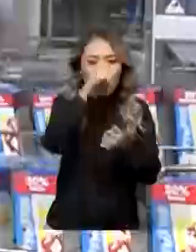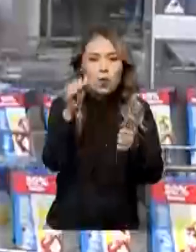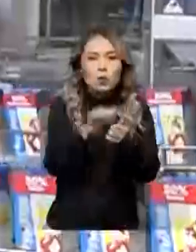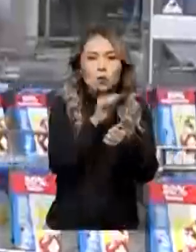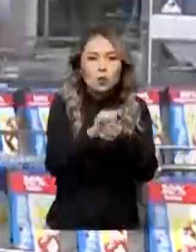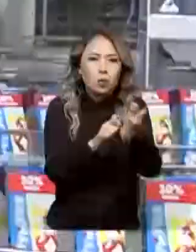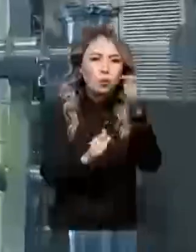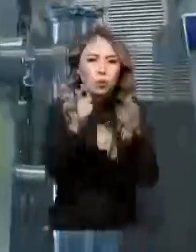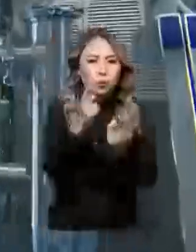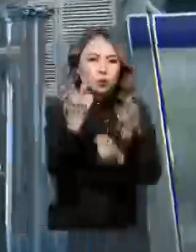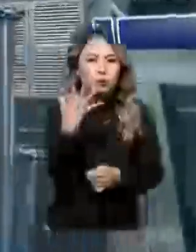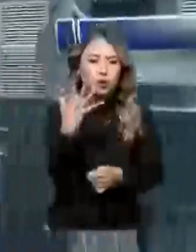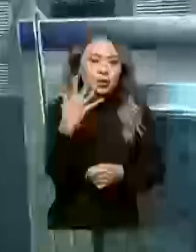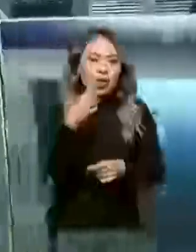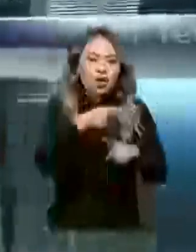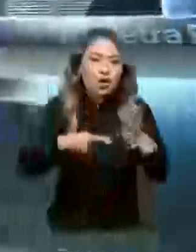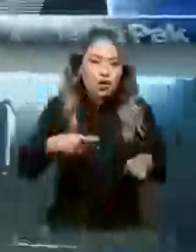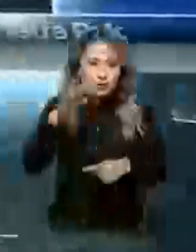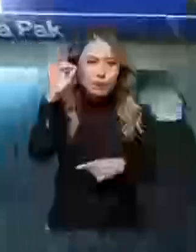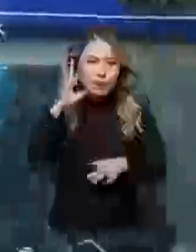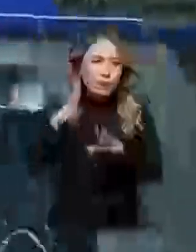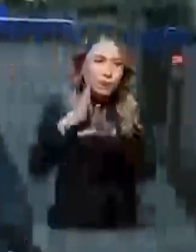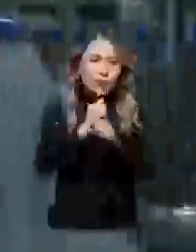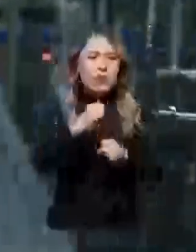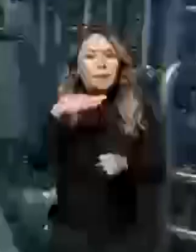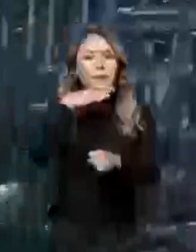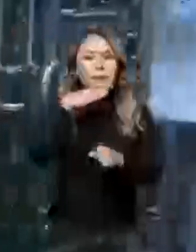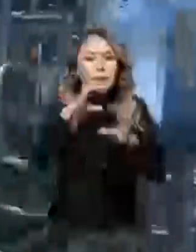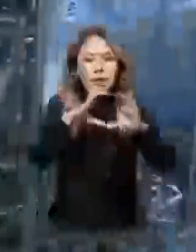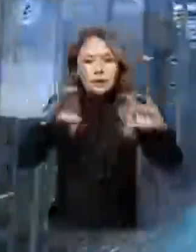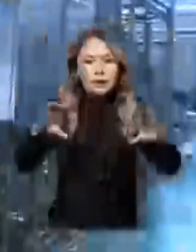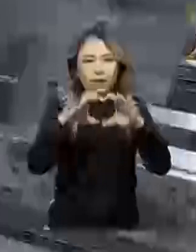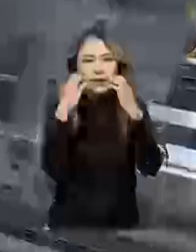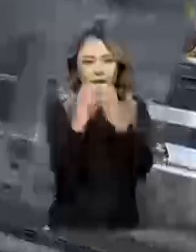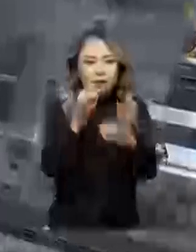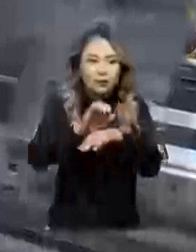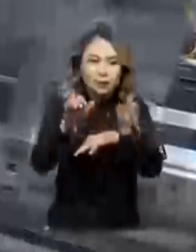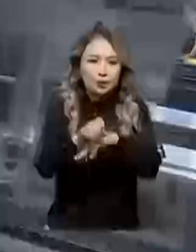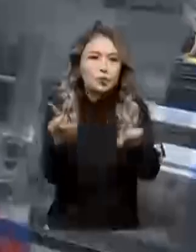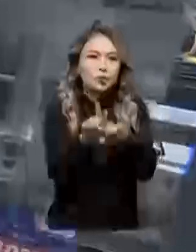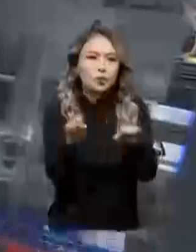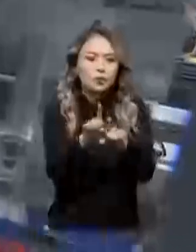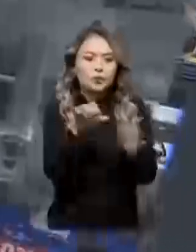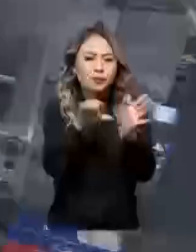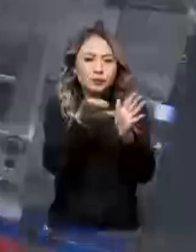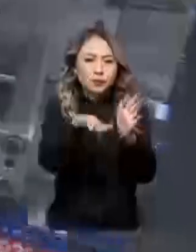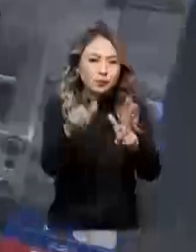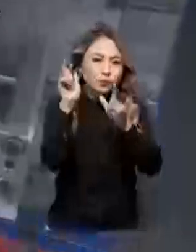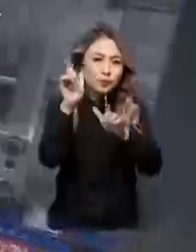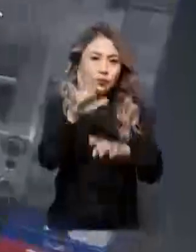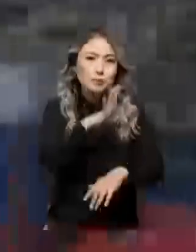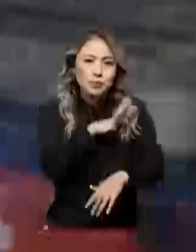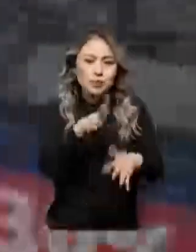өндірісі 25,5%-ға азайтты. Ет консервілерін шығару шамамен 4%-ға төмендет. Жылына 6 мың тонна ғана өнім